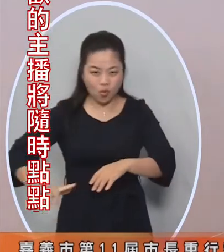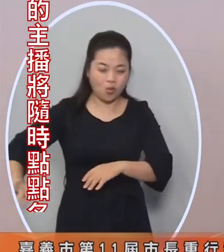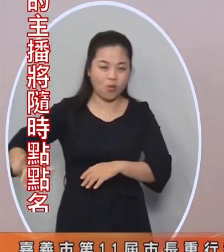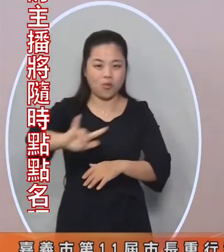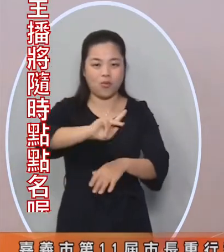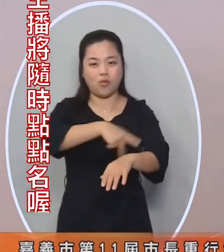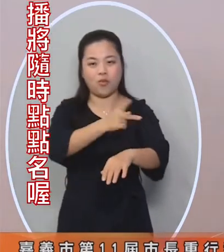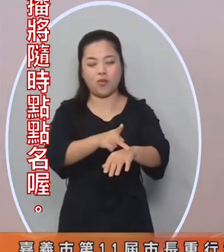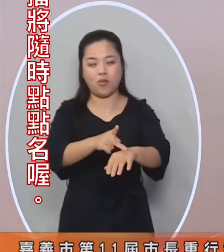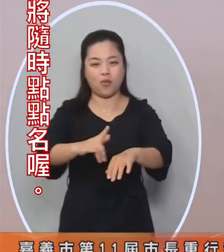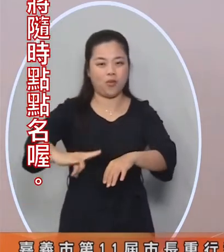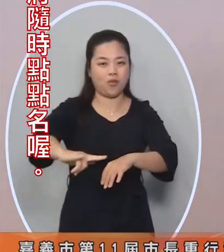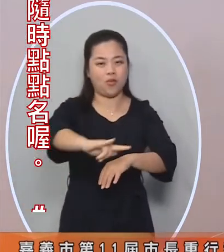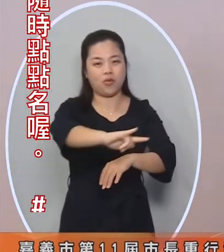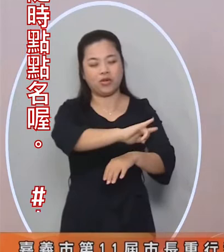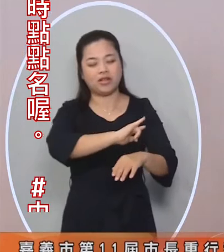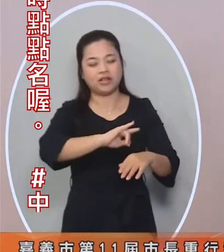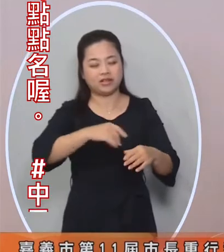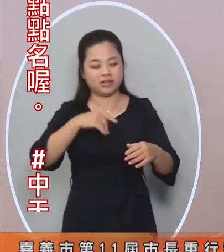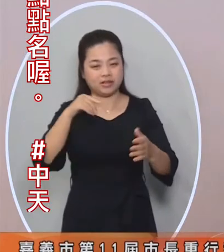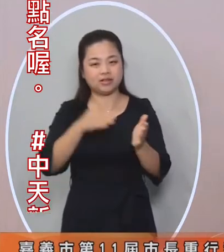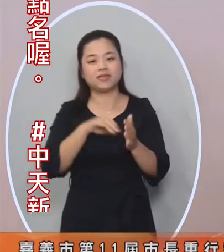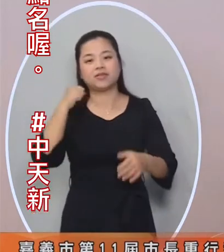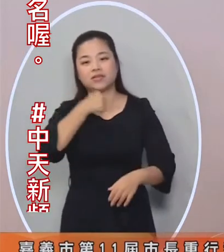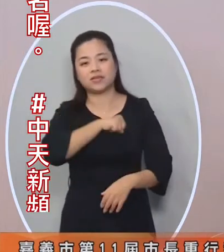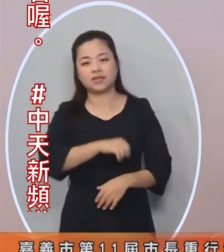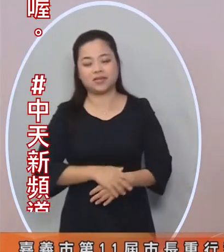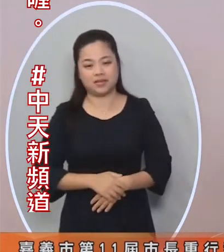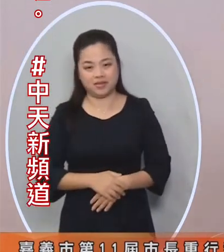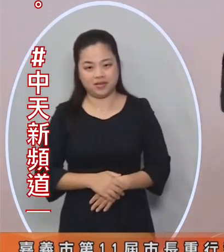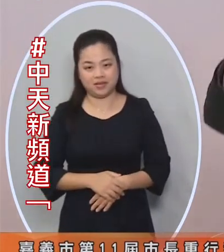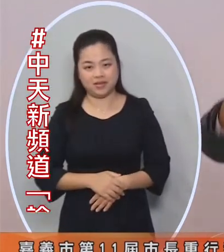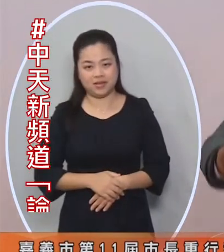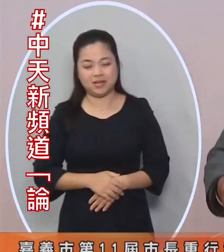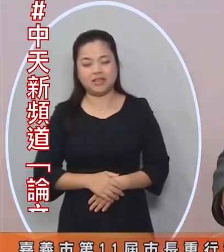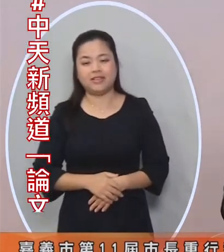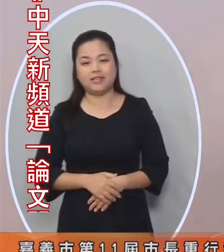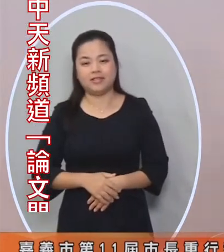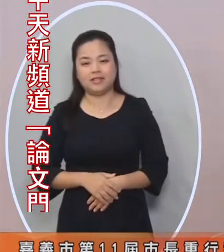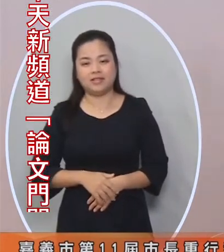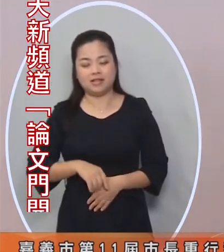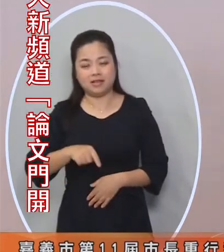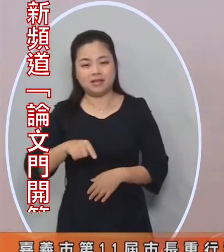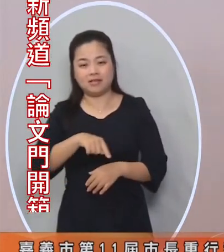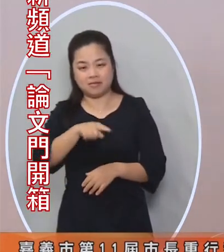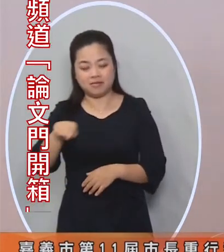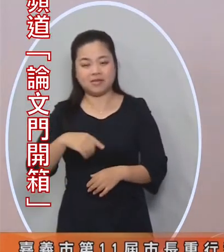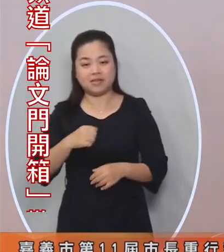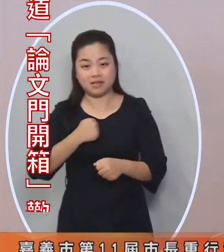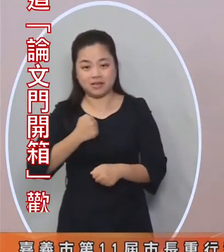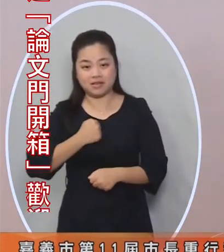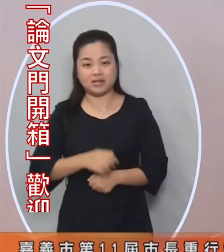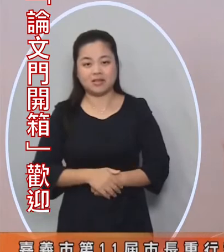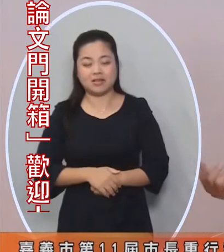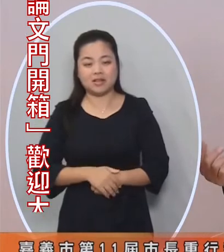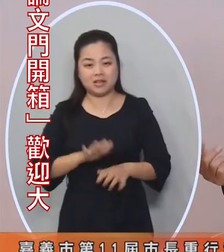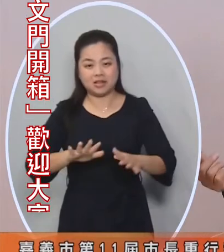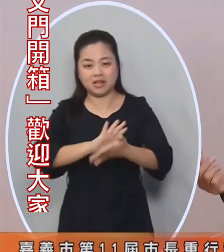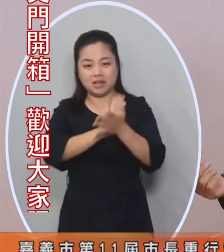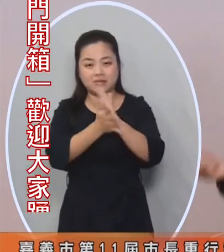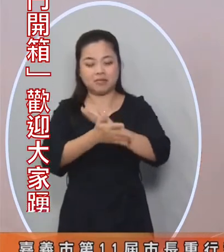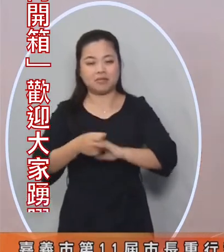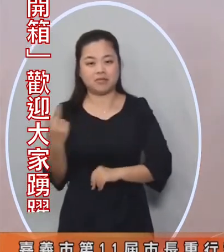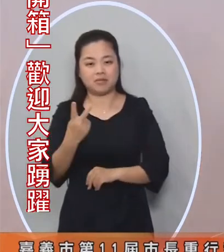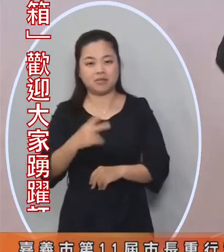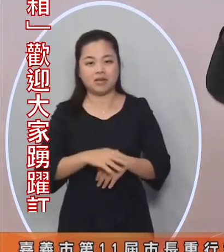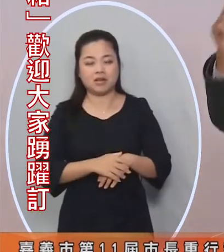啊，到台湾个东部过入来，你电子战你嘛输伊，哦，过咯，你即马演变个两个方